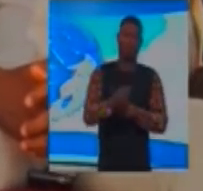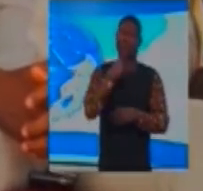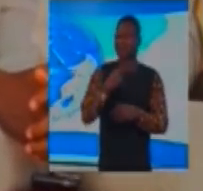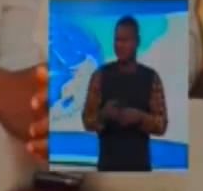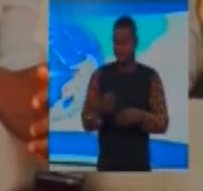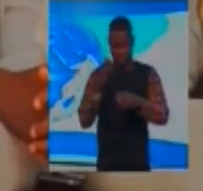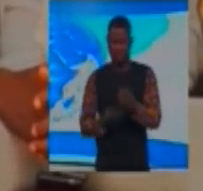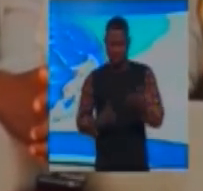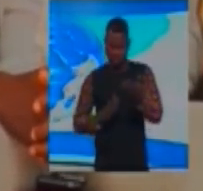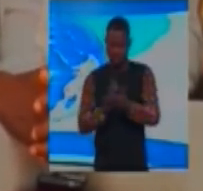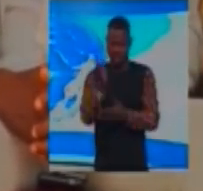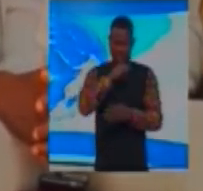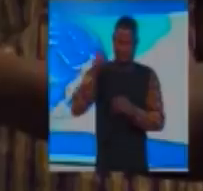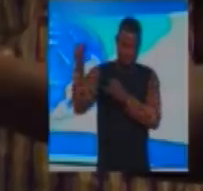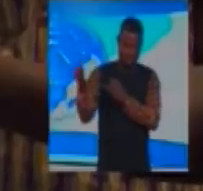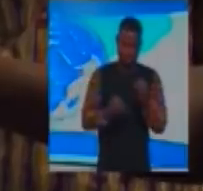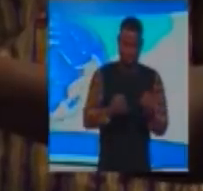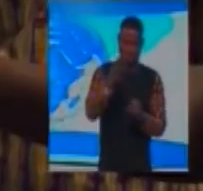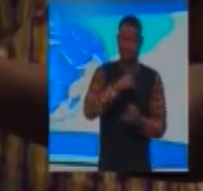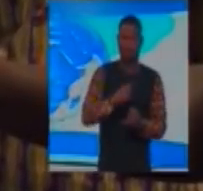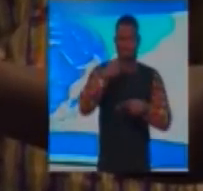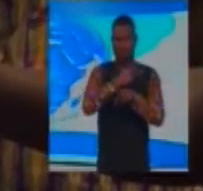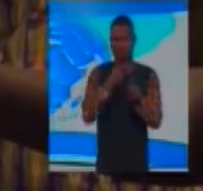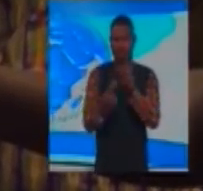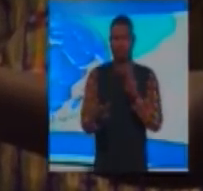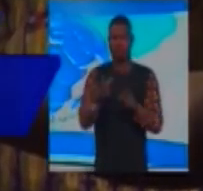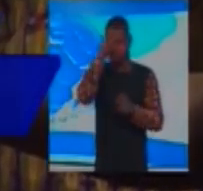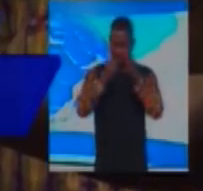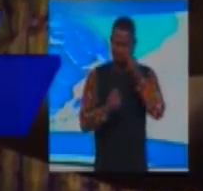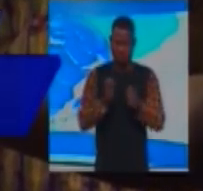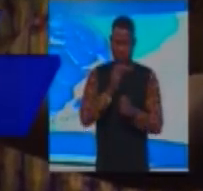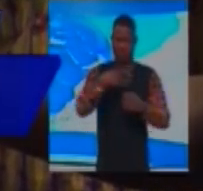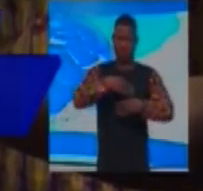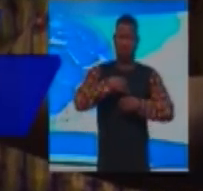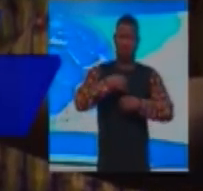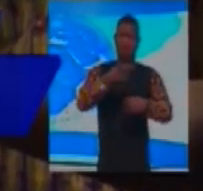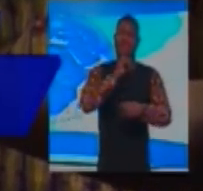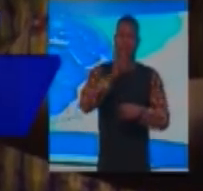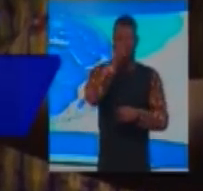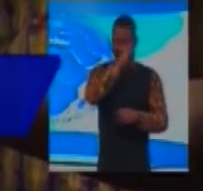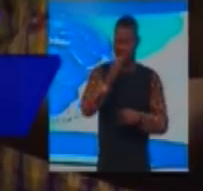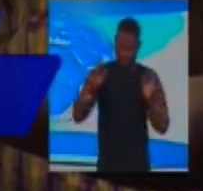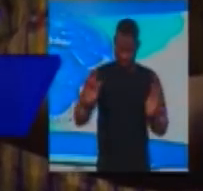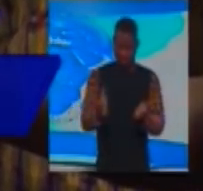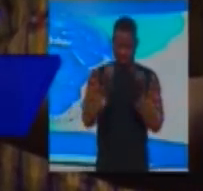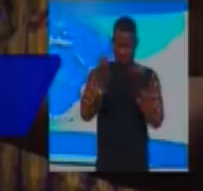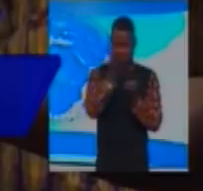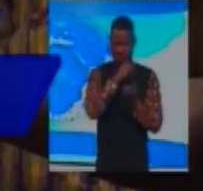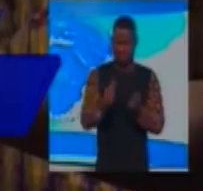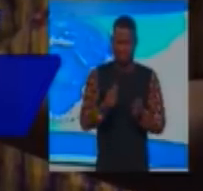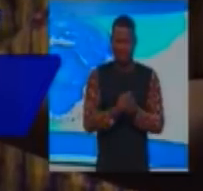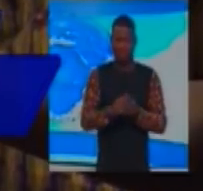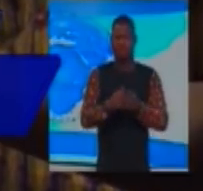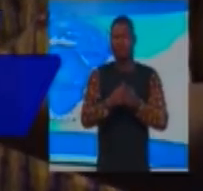passer de l'importation des produits laitiers. Notre souhait aujourd'hui, c'est non seulement d'encourager la filière bétail-viande, car il n'y a pas de lait sans